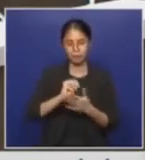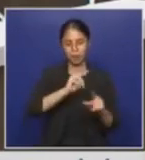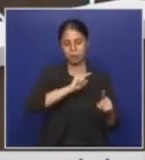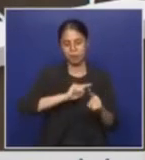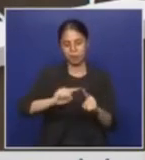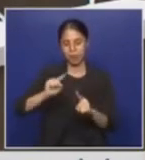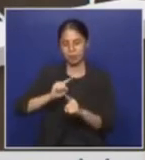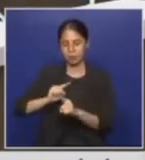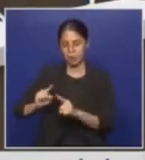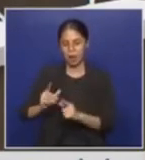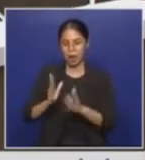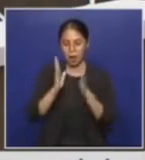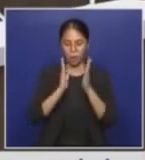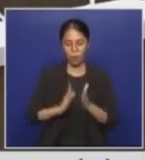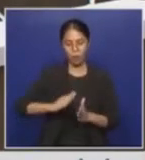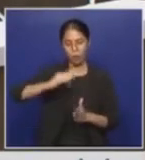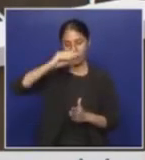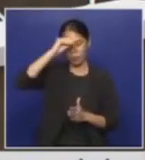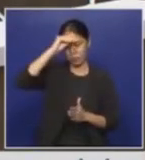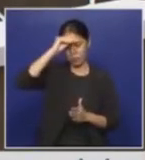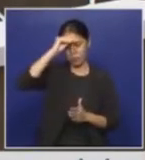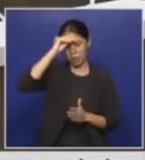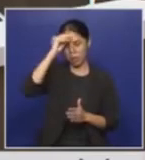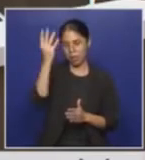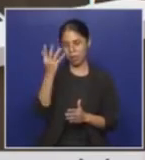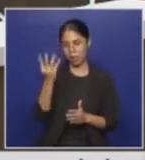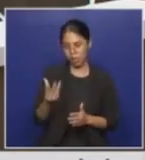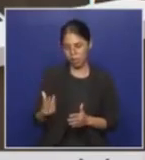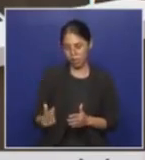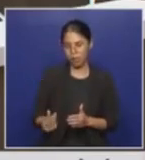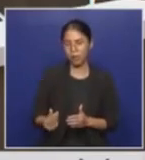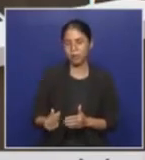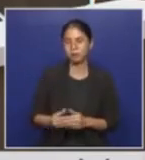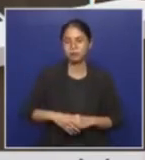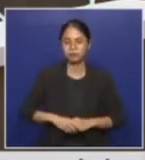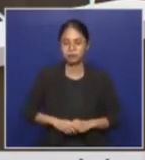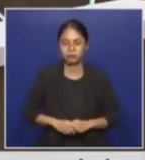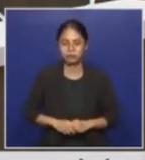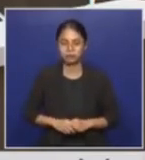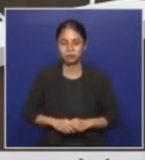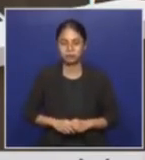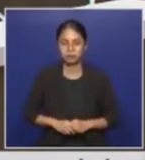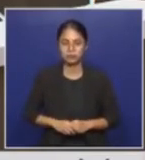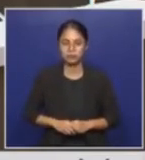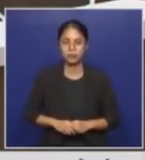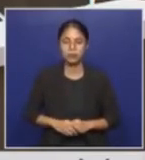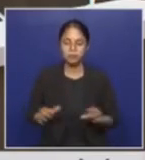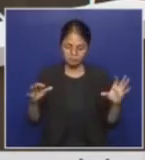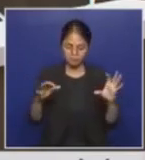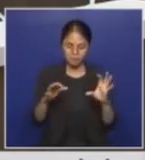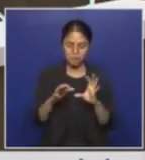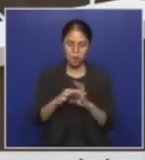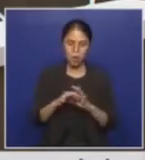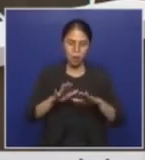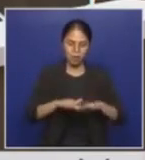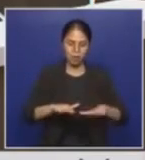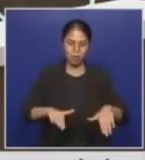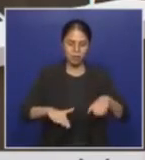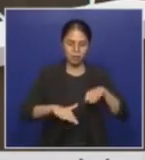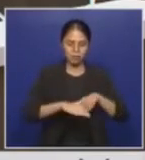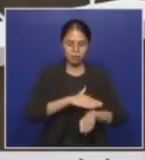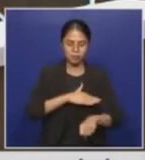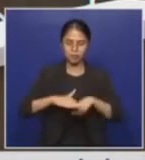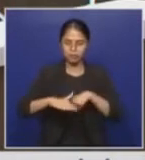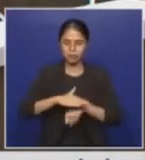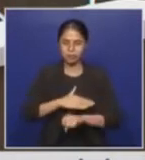ทยเนี่ยได้ลดลงมาเป็นลำดับนะครับอันนี้ก็สอดคล้องกับการที่เด็กเกิดใหม่มีจ